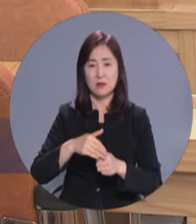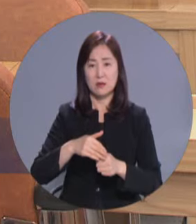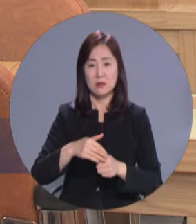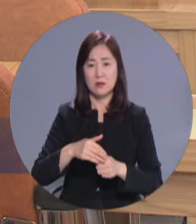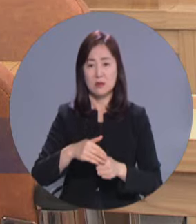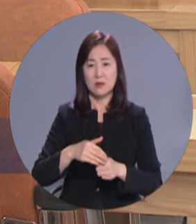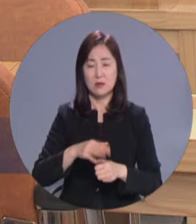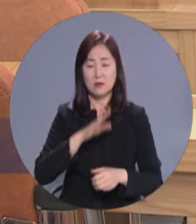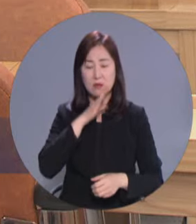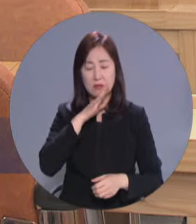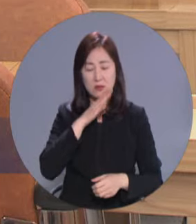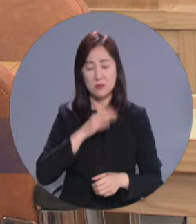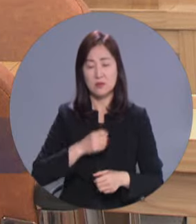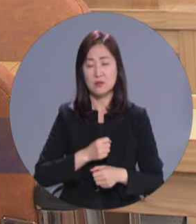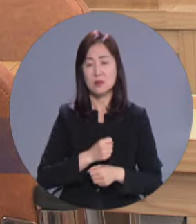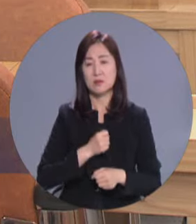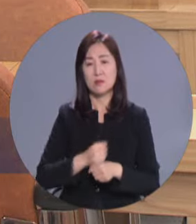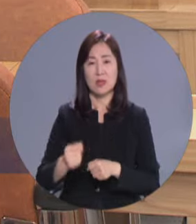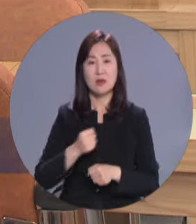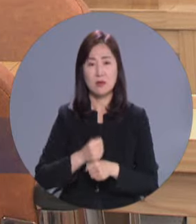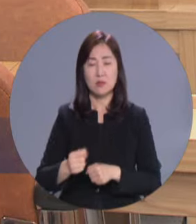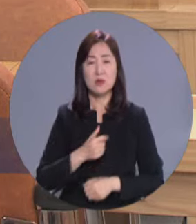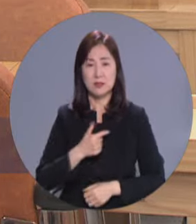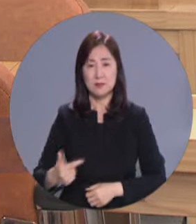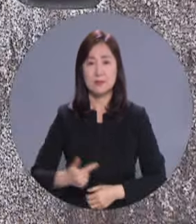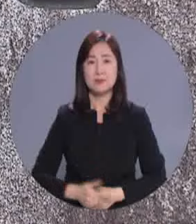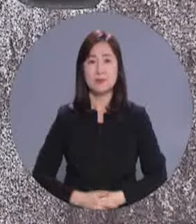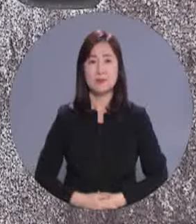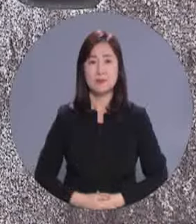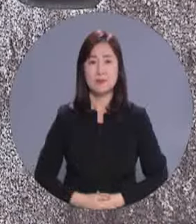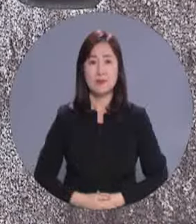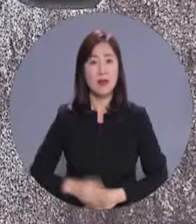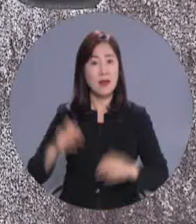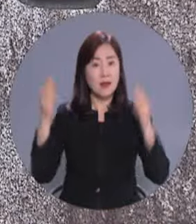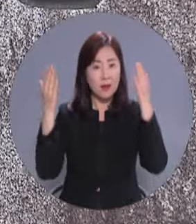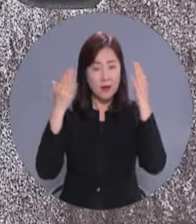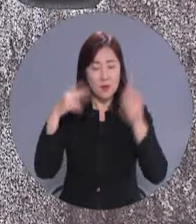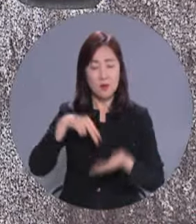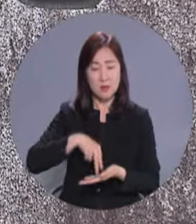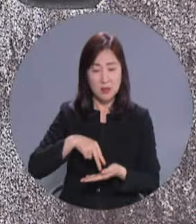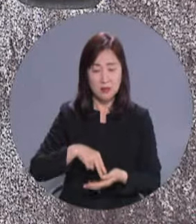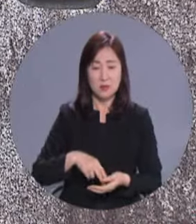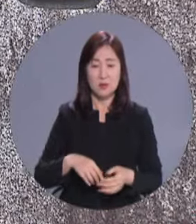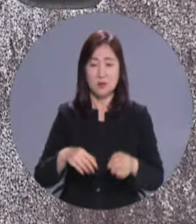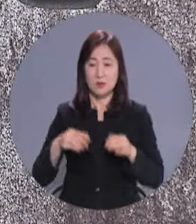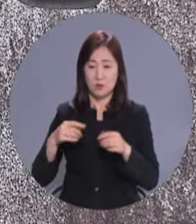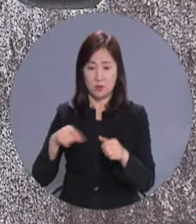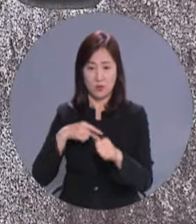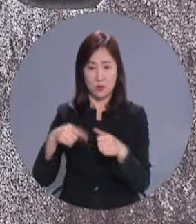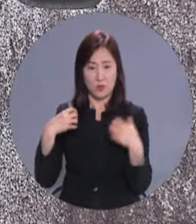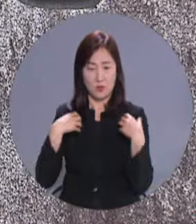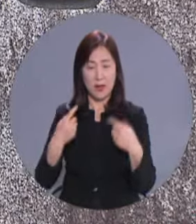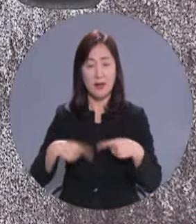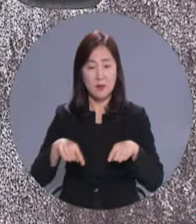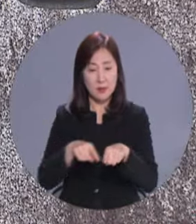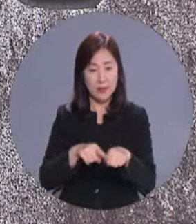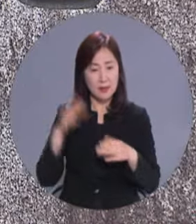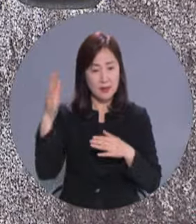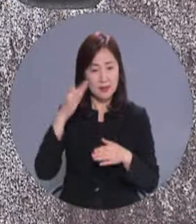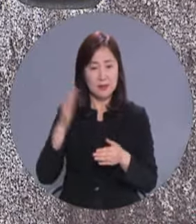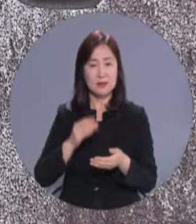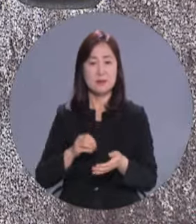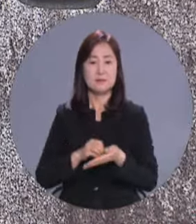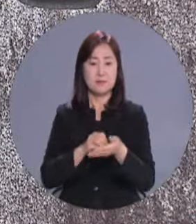닥쳐 오니까 사실 당혹감 큰데 학교도 교육 바둑계 함께 학생들 진로를 위한